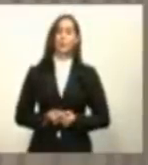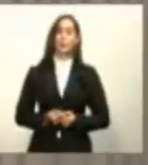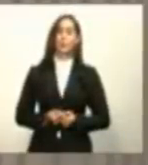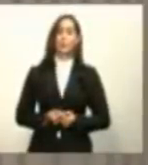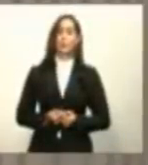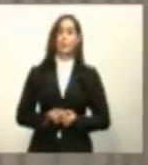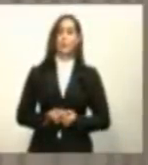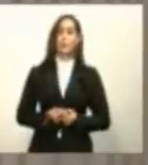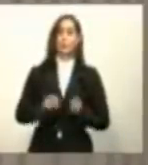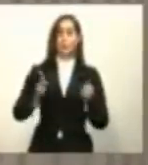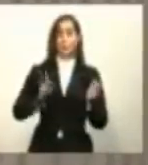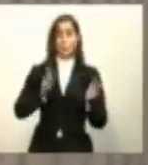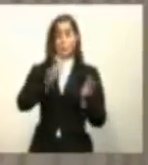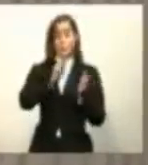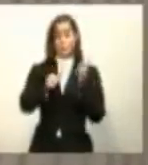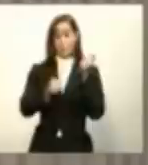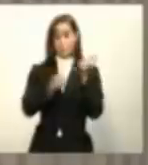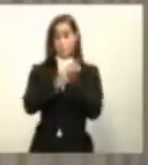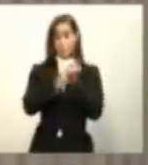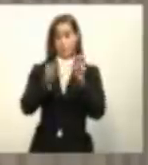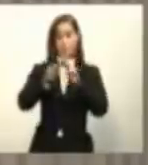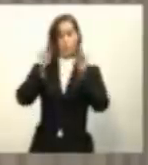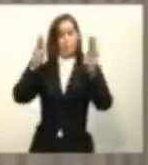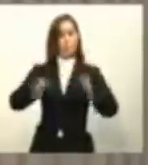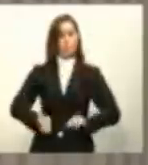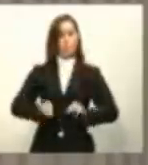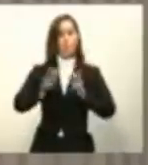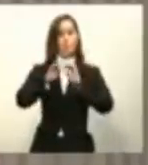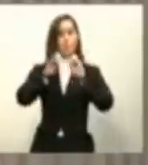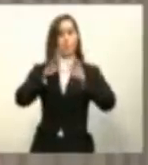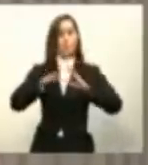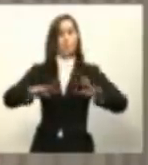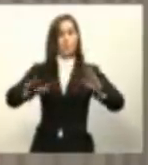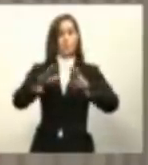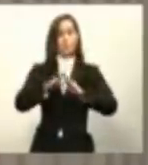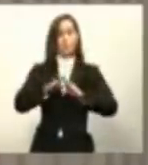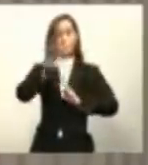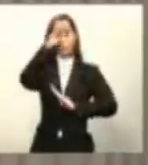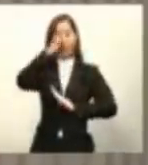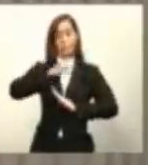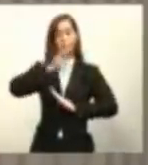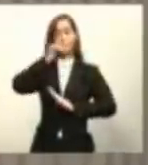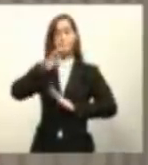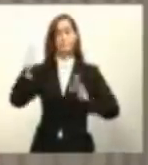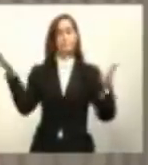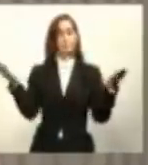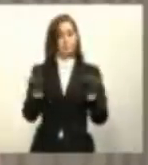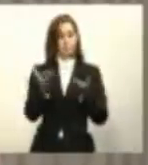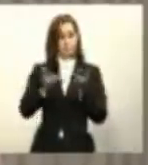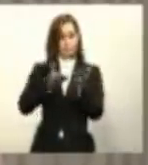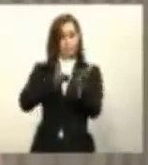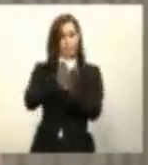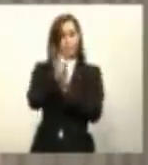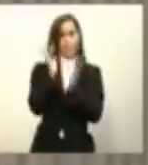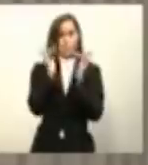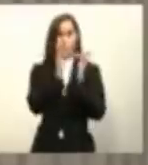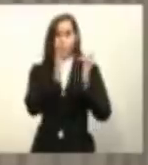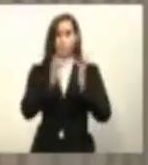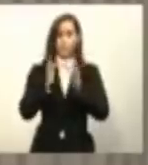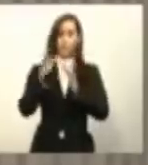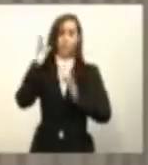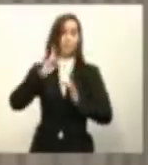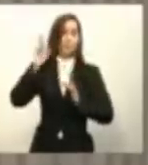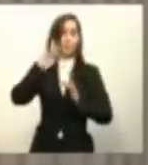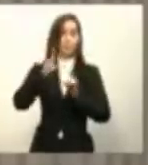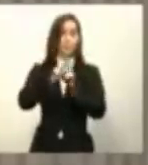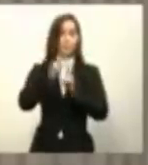signé c'est création produit biodégradable. Ça veut dire que c'est des produits qui cap fait et cap gâter